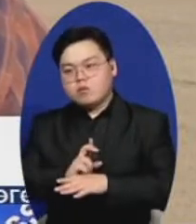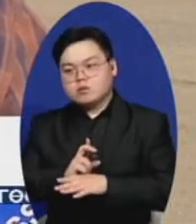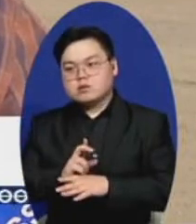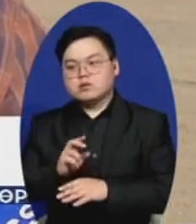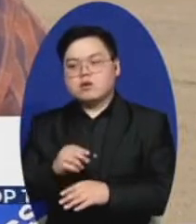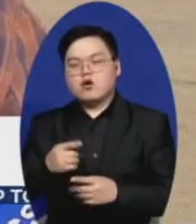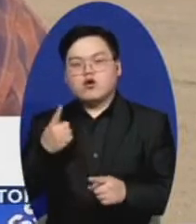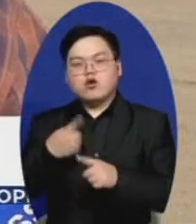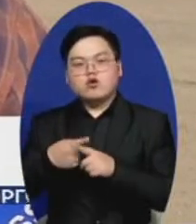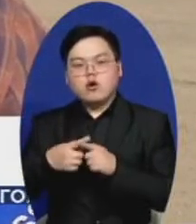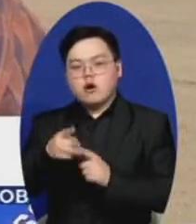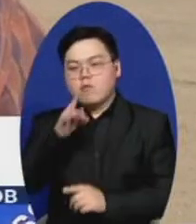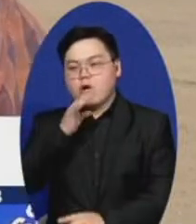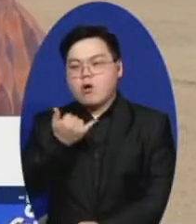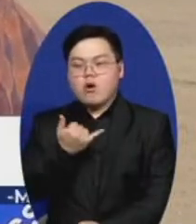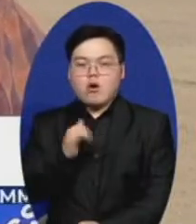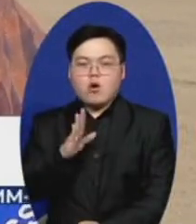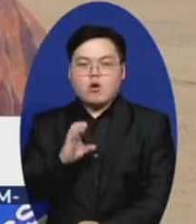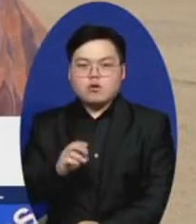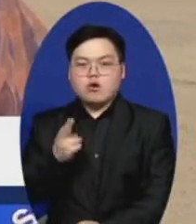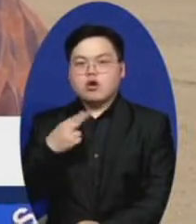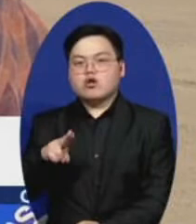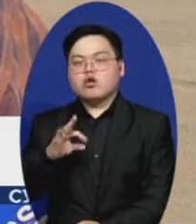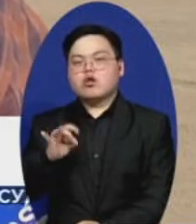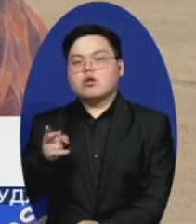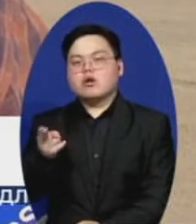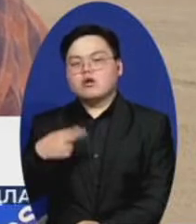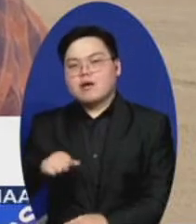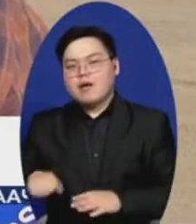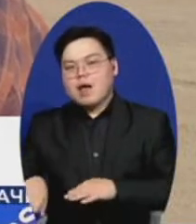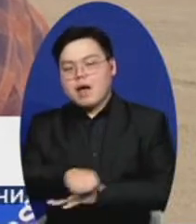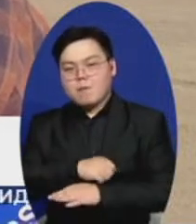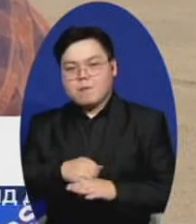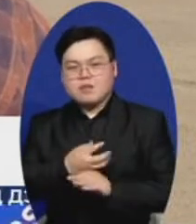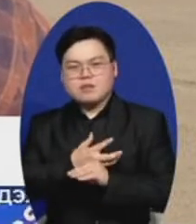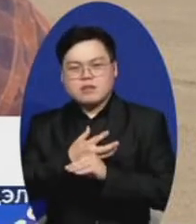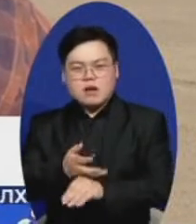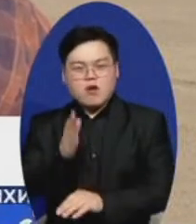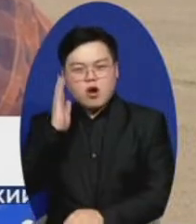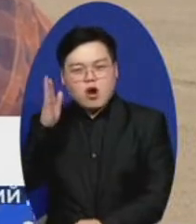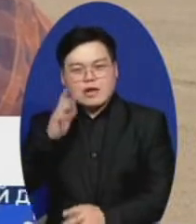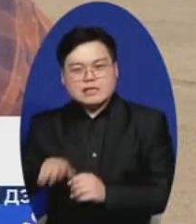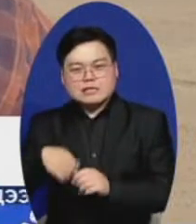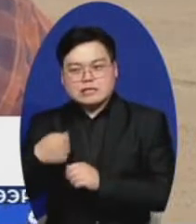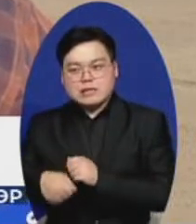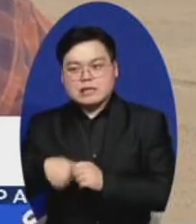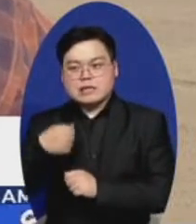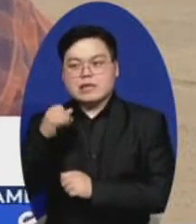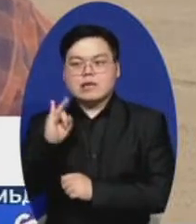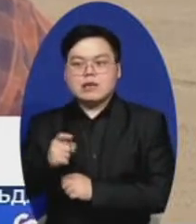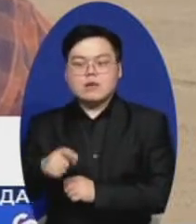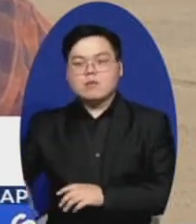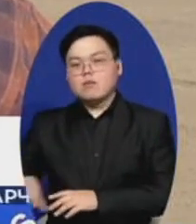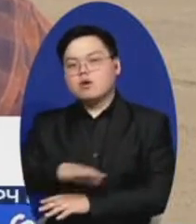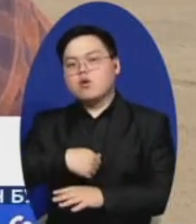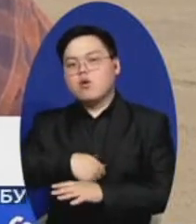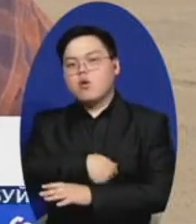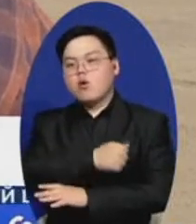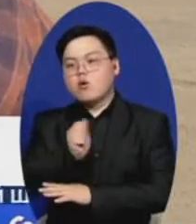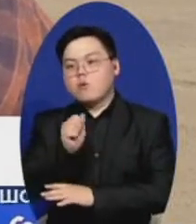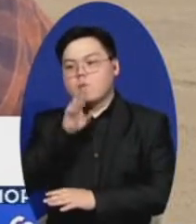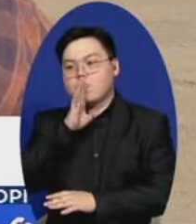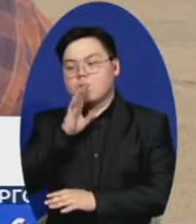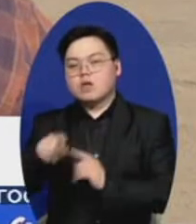дуус дорнод аймаг руу бол бас тээвэр хоол харьцангуй зардал өндөр байдаг. Бидний урамшууллыг бас